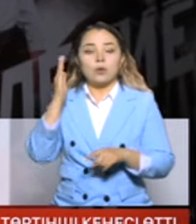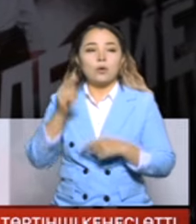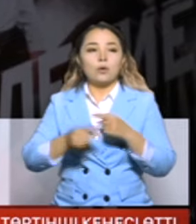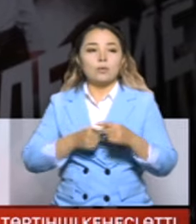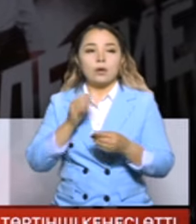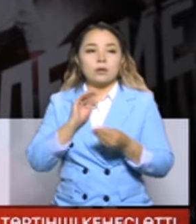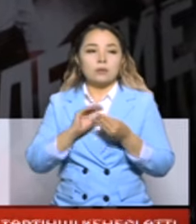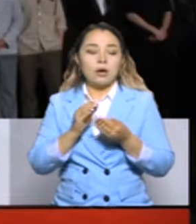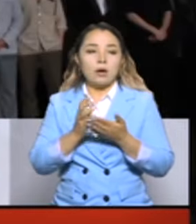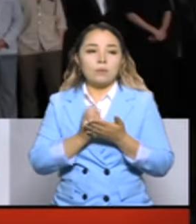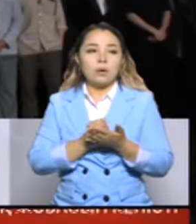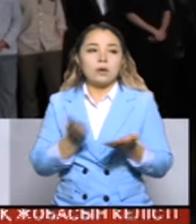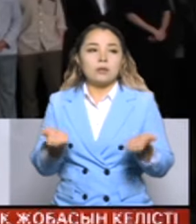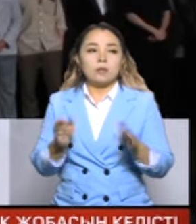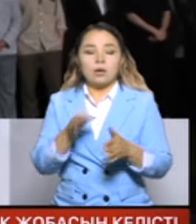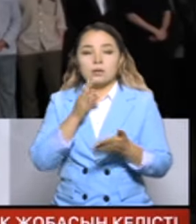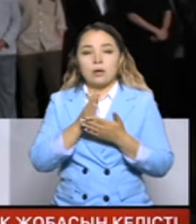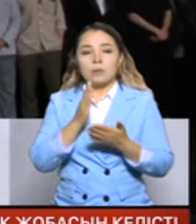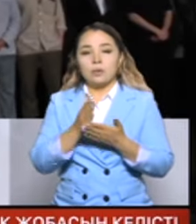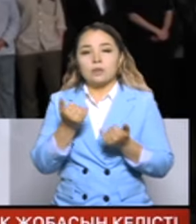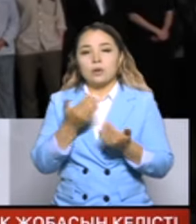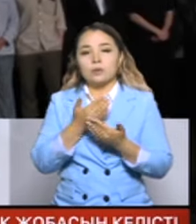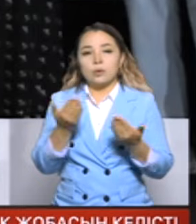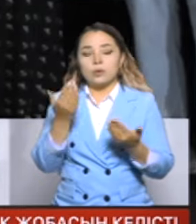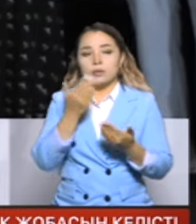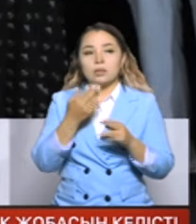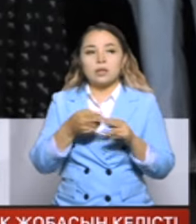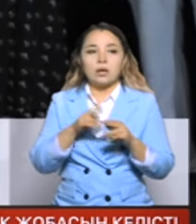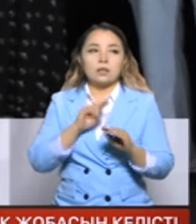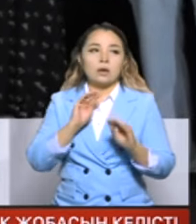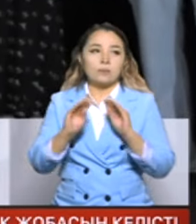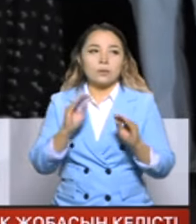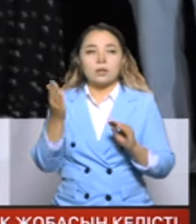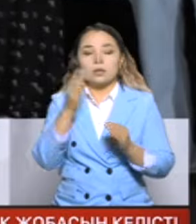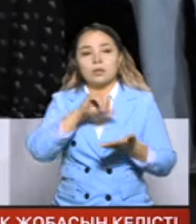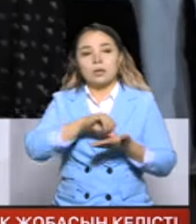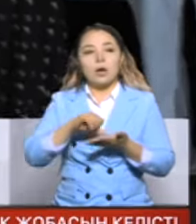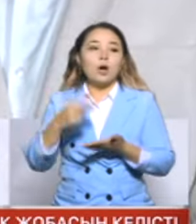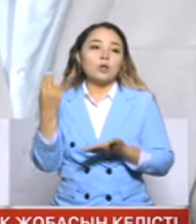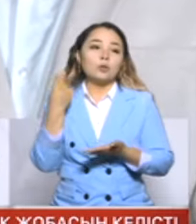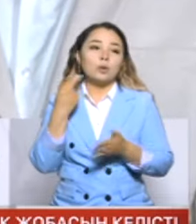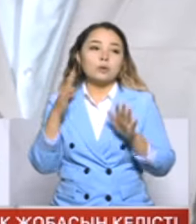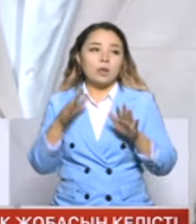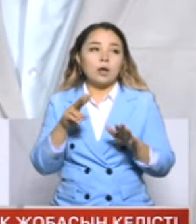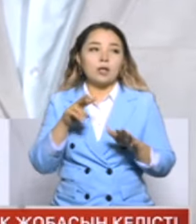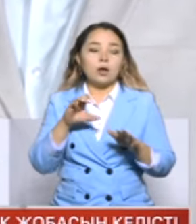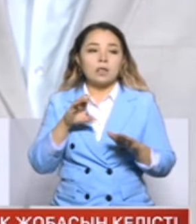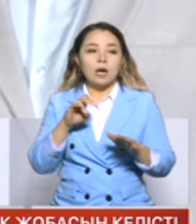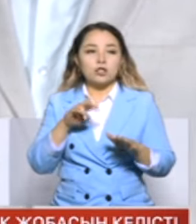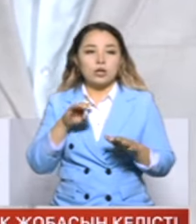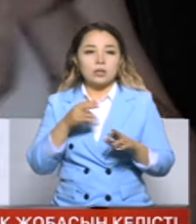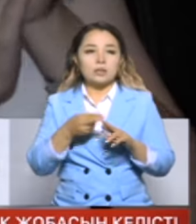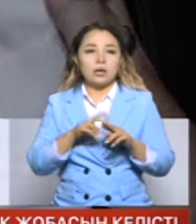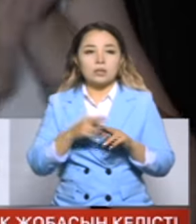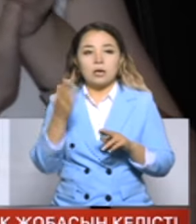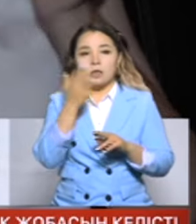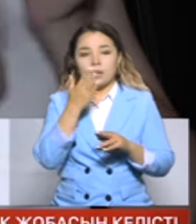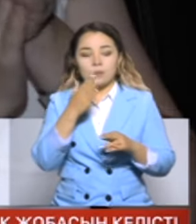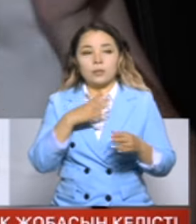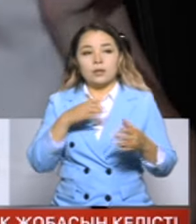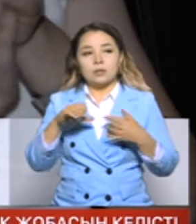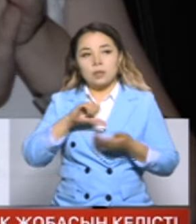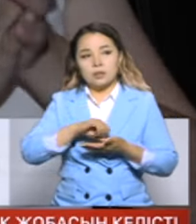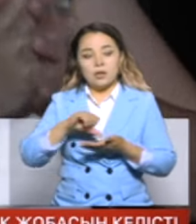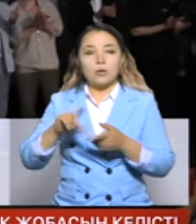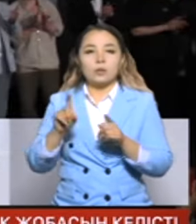аман сақтауға үндейді. Кинотуындының соңғы сәндеп безендіру, дыбыстау жұмыстары Лондон мен Лос-Анджелес қалаларында әлемдік кино мамандарымен